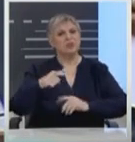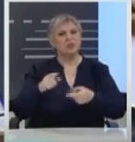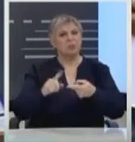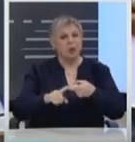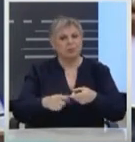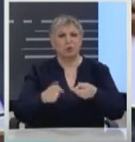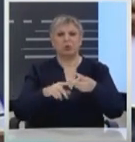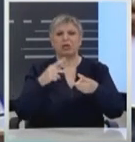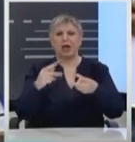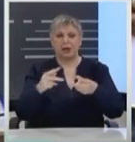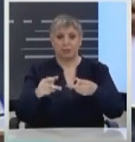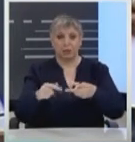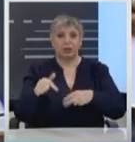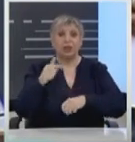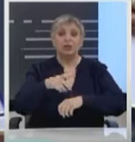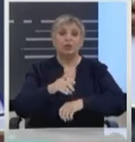γραμματέας